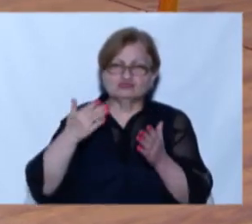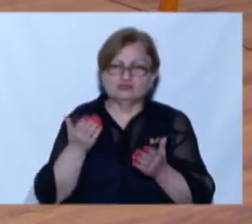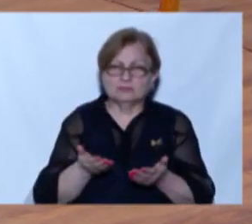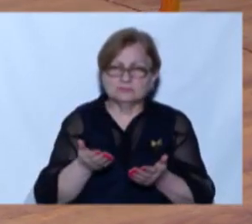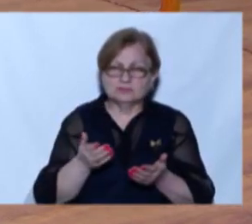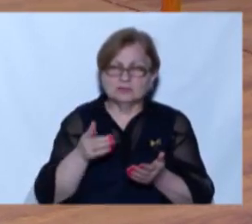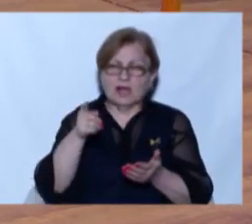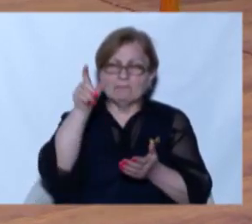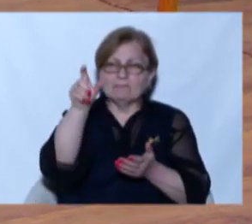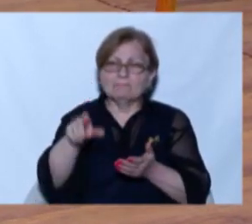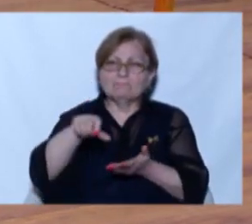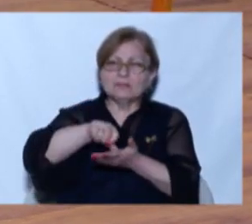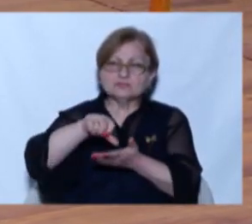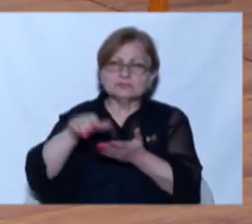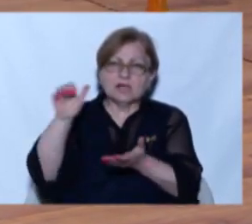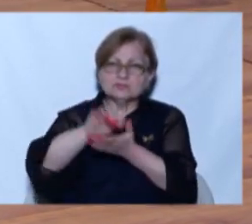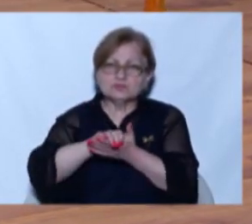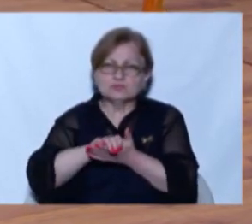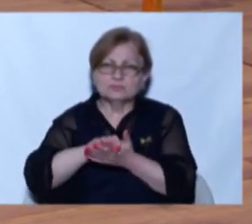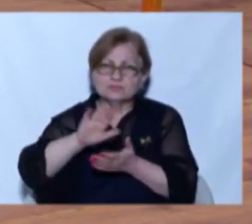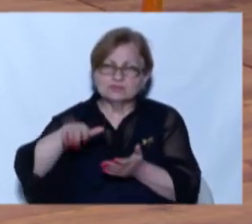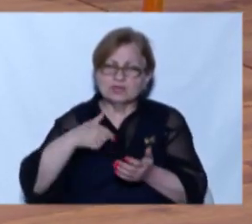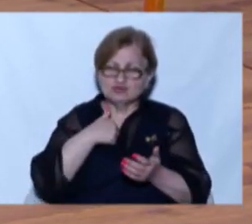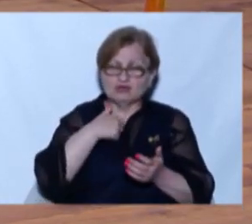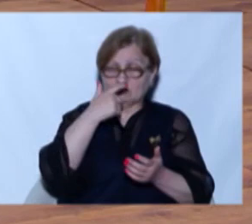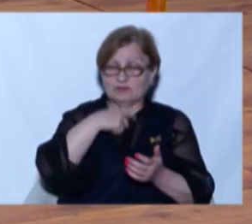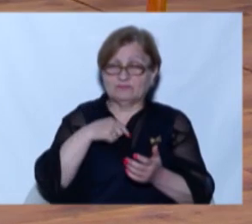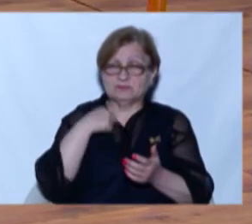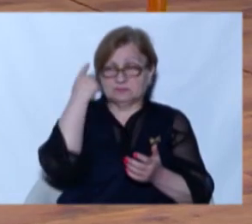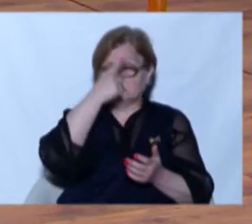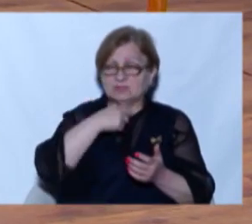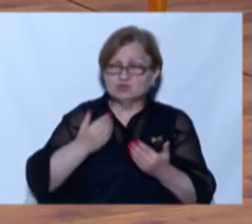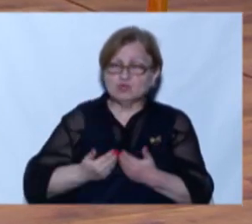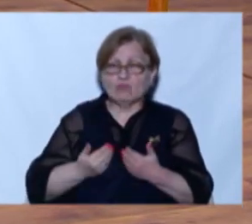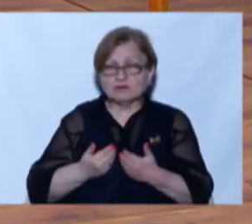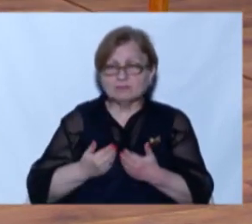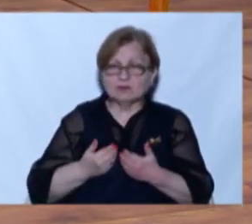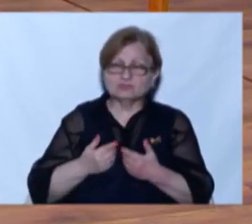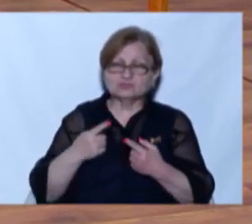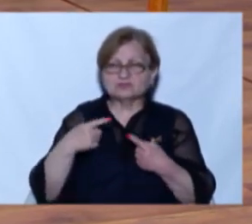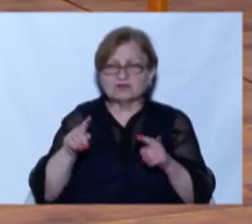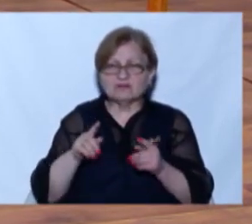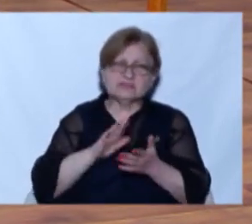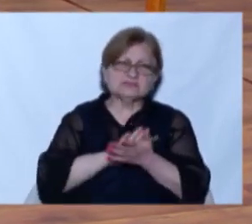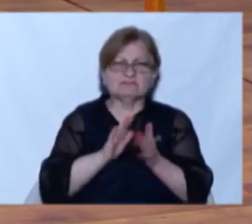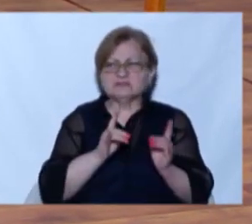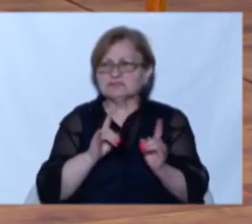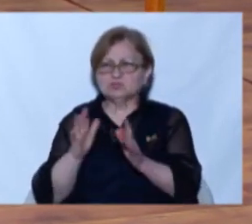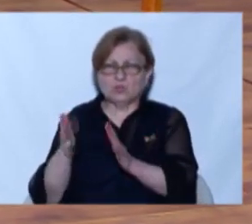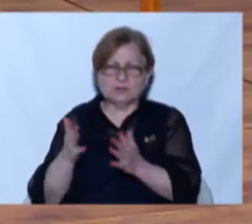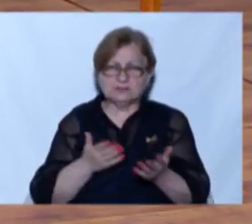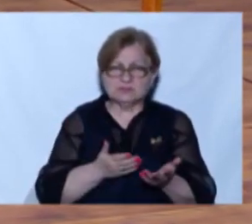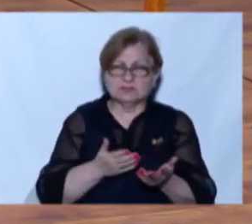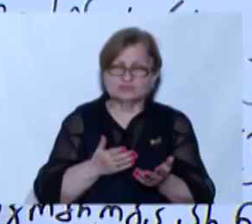პერსონაჟის გაცნობის შემდეგ, ჩემთვის ცხოვრებაში თუ სხვადასხვა სიტუაციაში